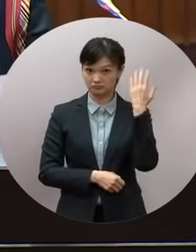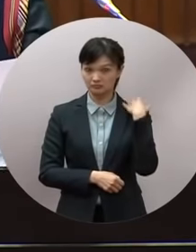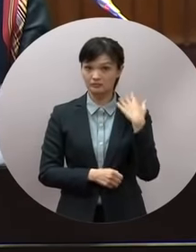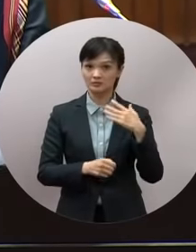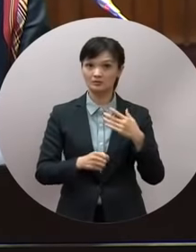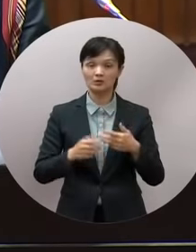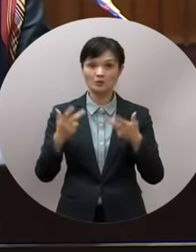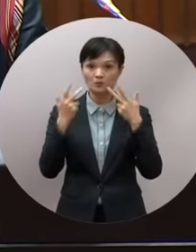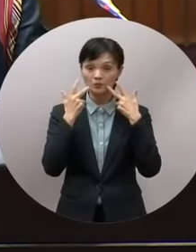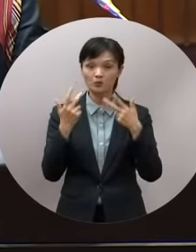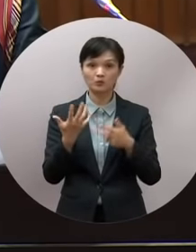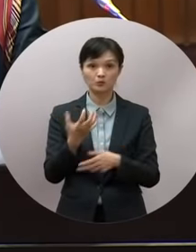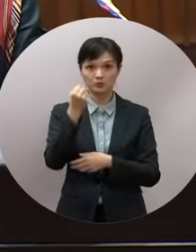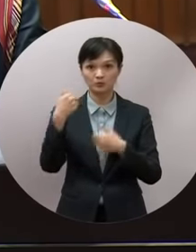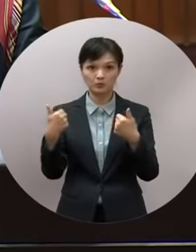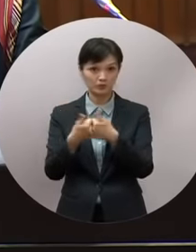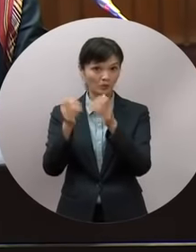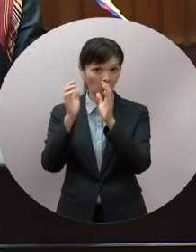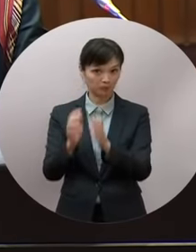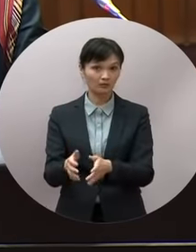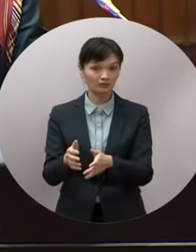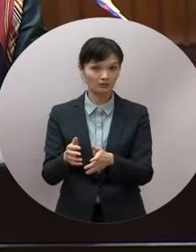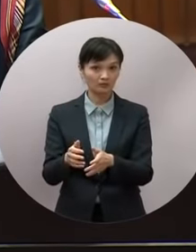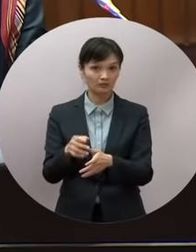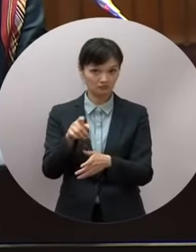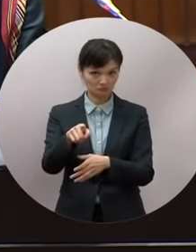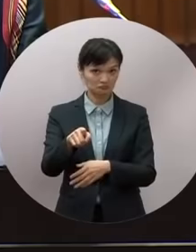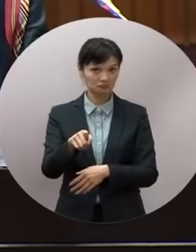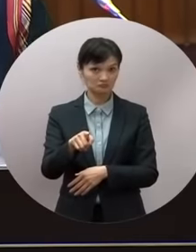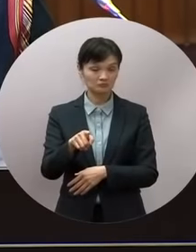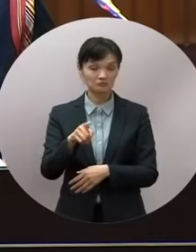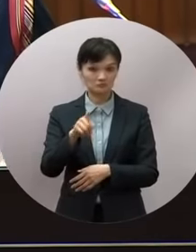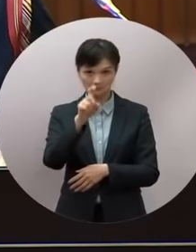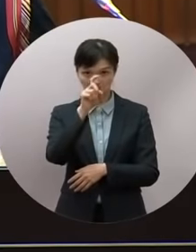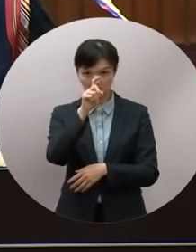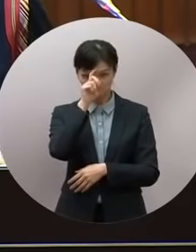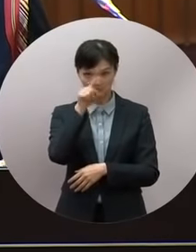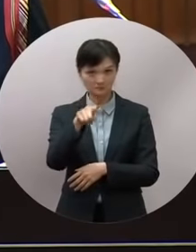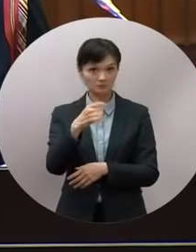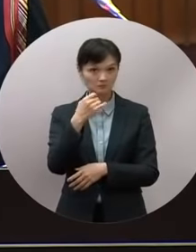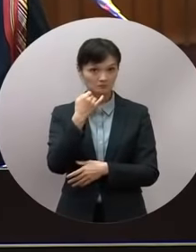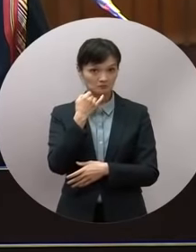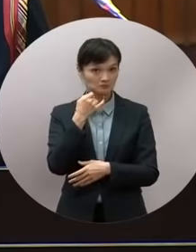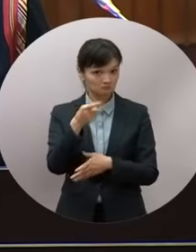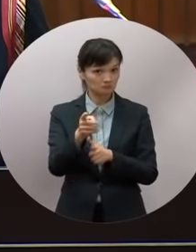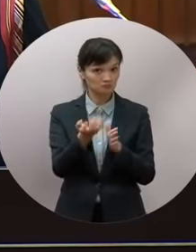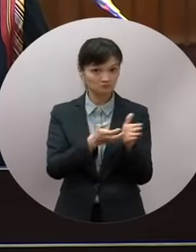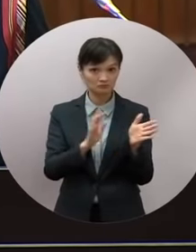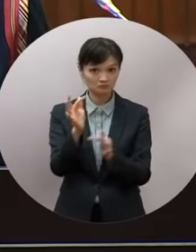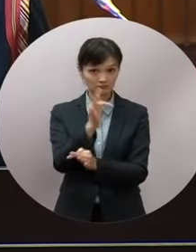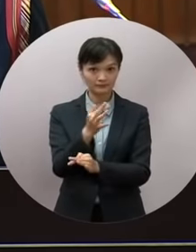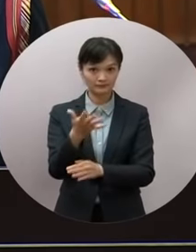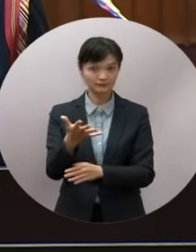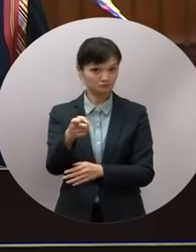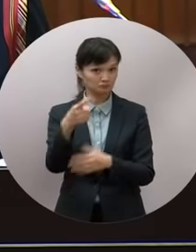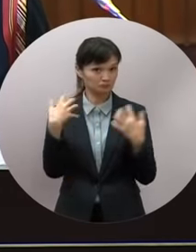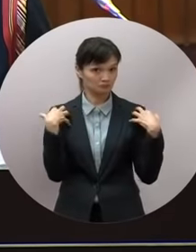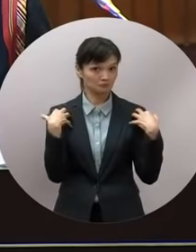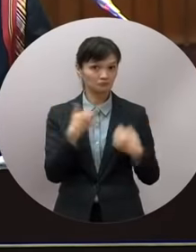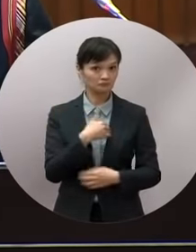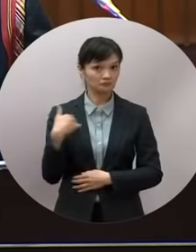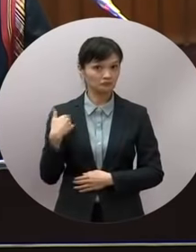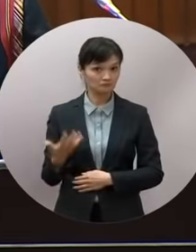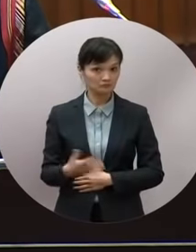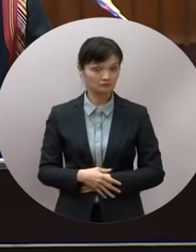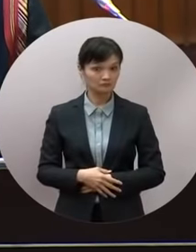会核心，我认为你应该要承担民族教育的重责大任。原民会，你们准备好了吗？ 这个委